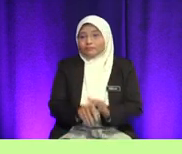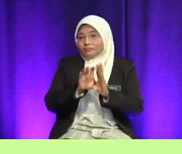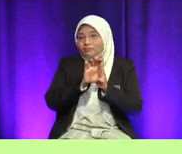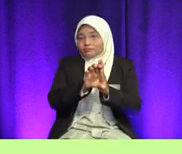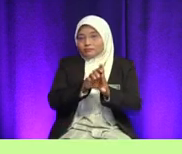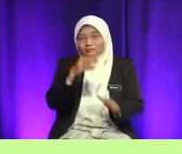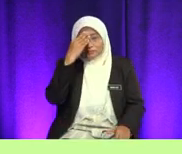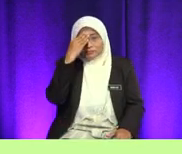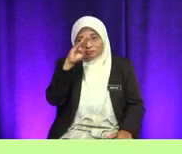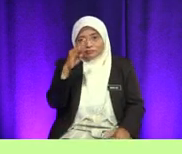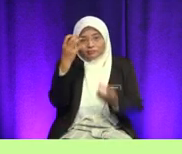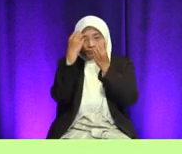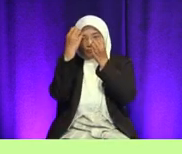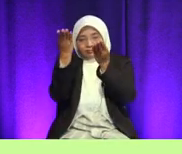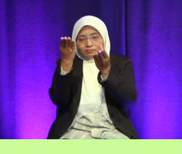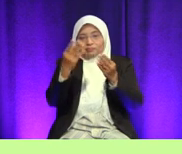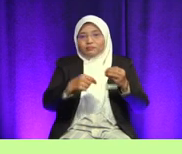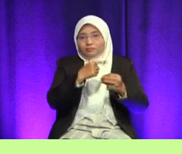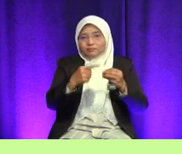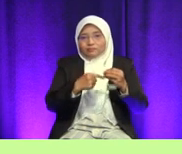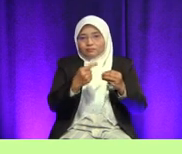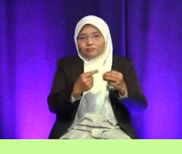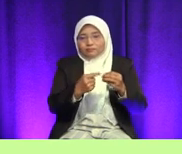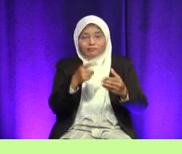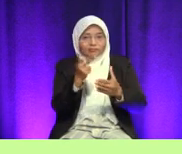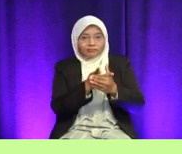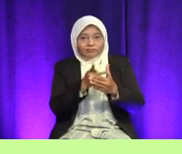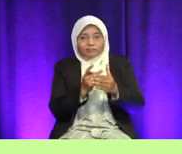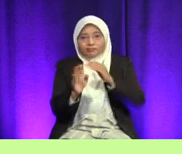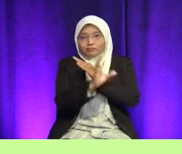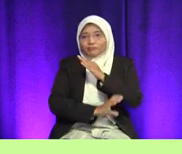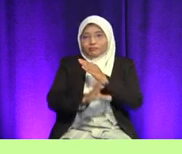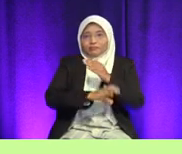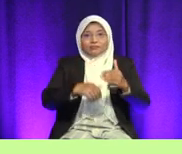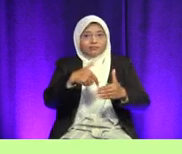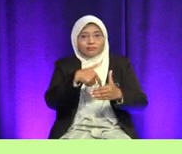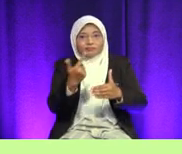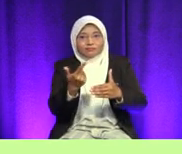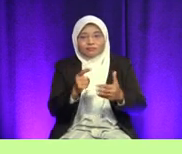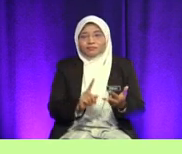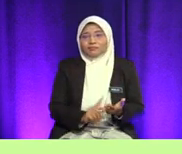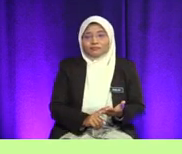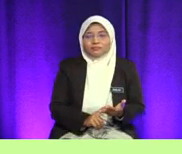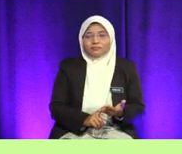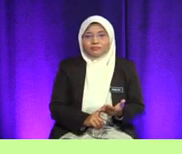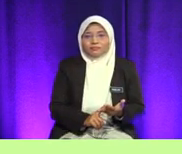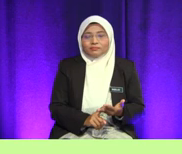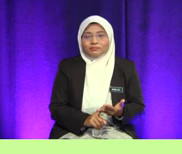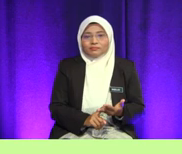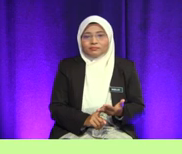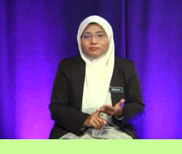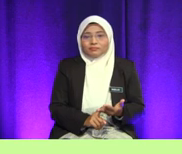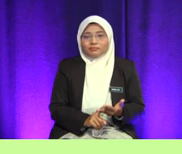negara rakyat perlu mengelakkan kolaborasi dengan pihak luar yang boleh mengancam keselamatan